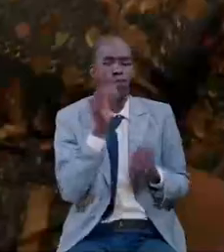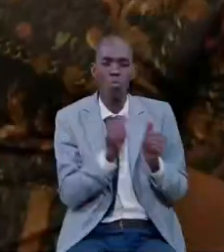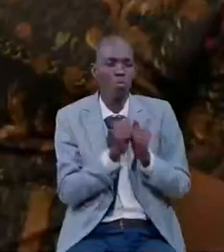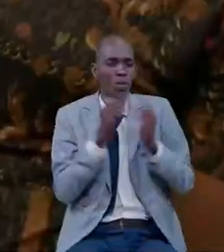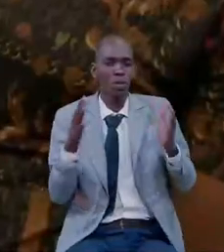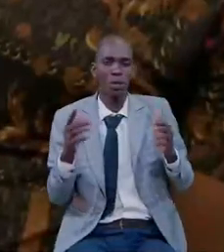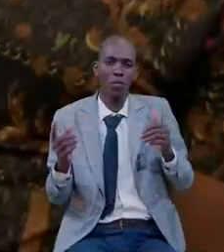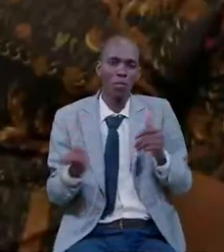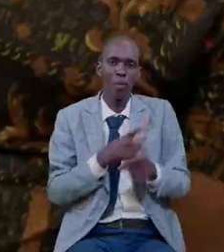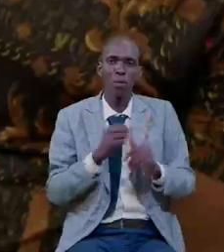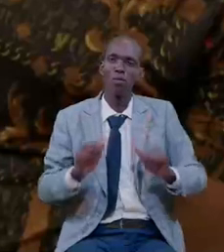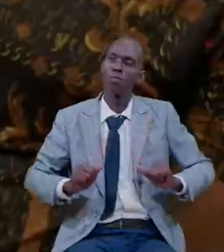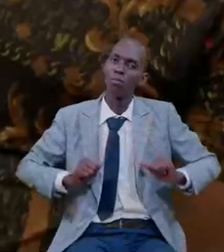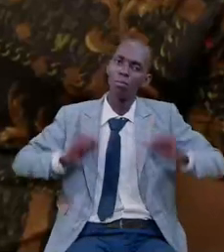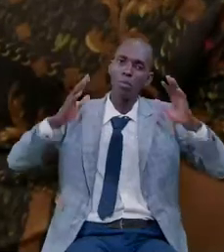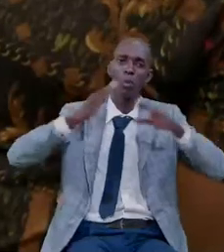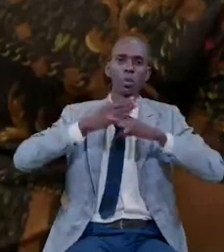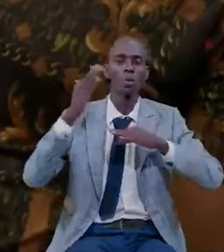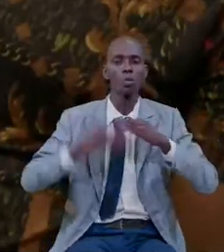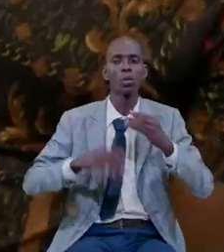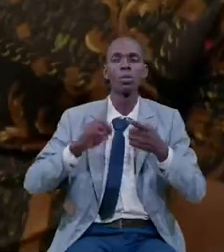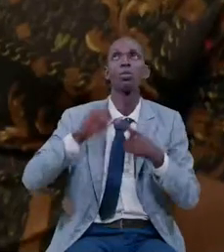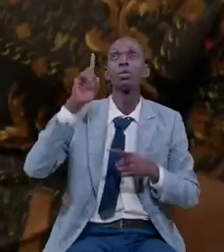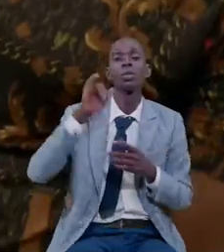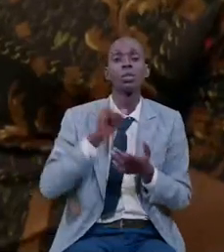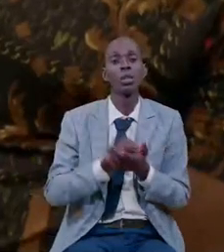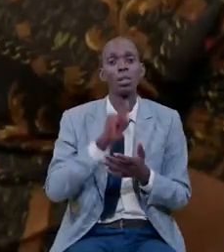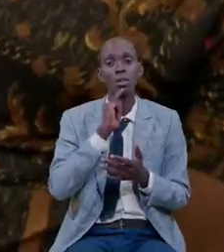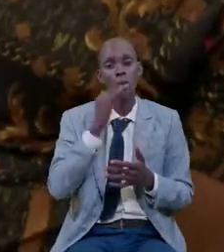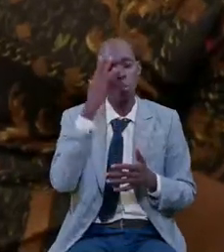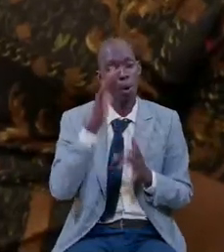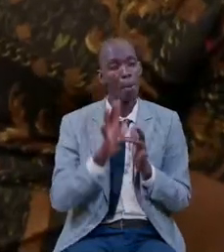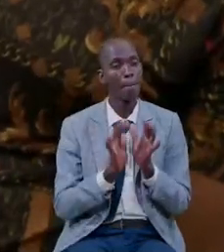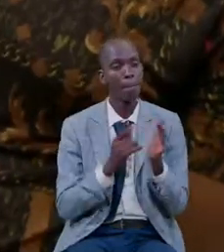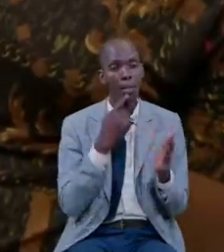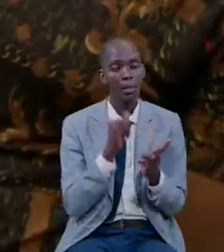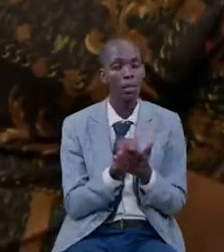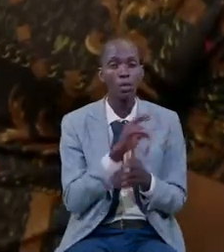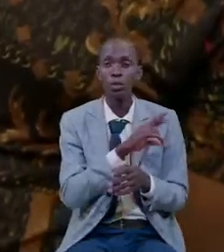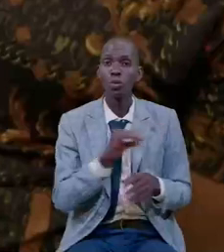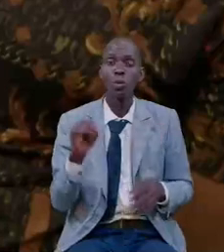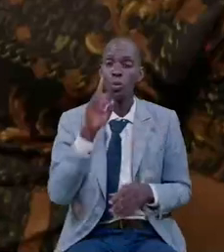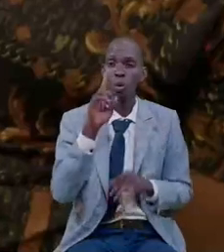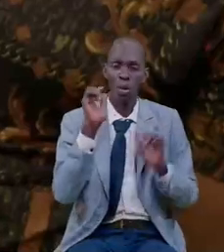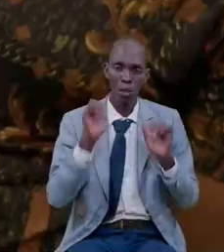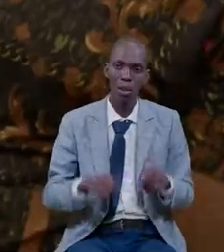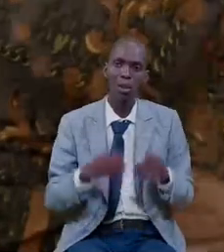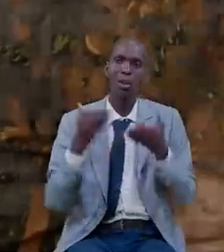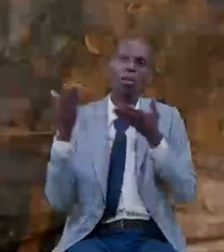sans la soumission ou l'abandon absolu à lui. Et nul ne peut servir Dieu et Mammon.